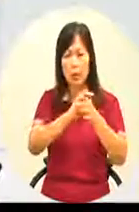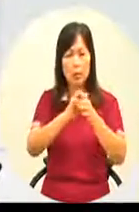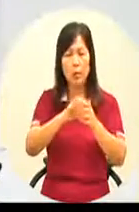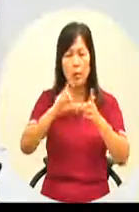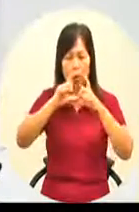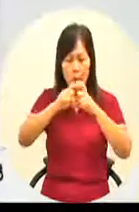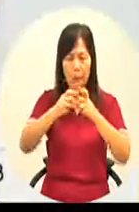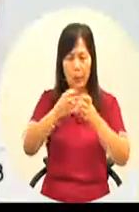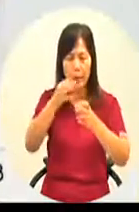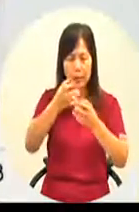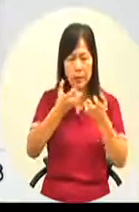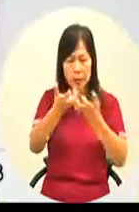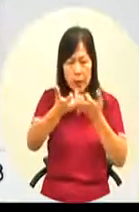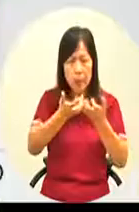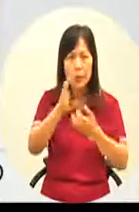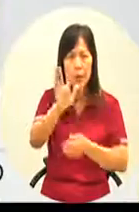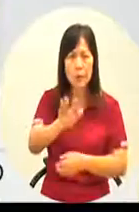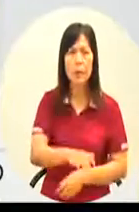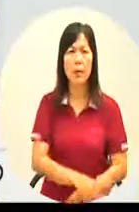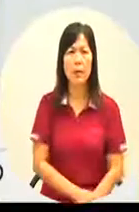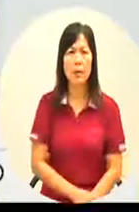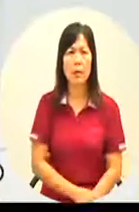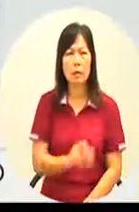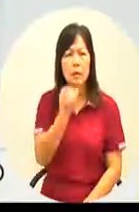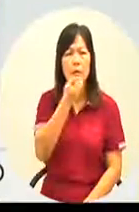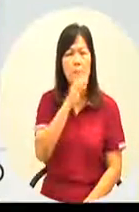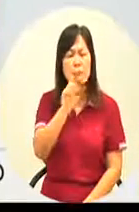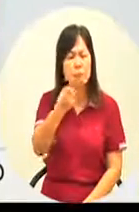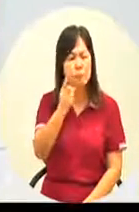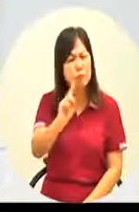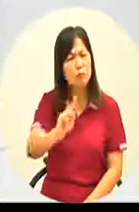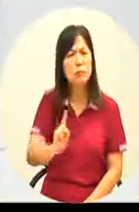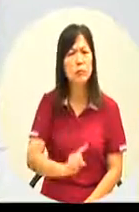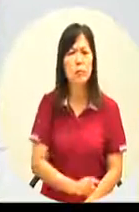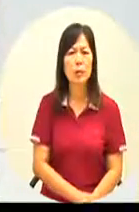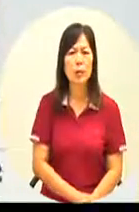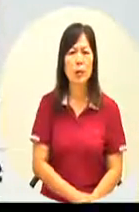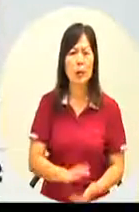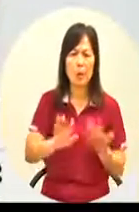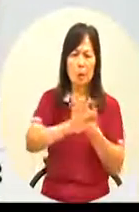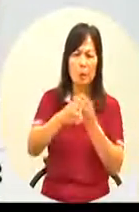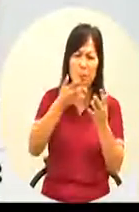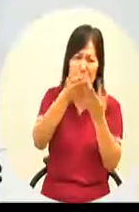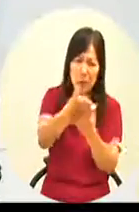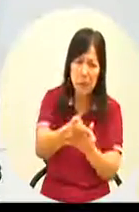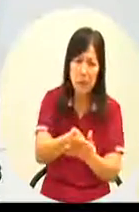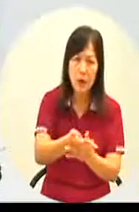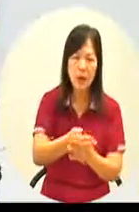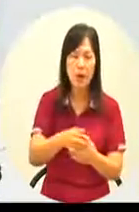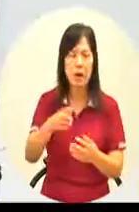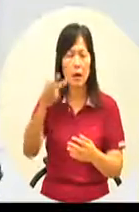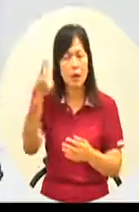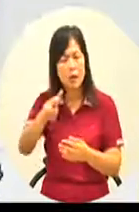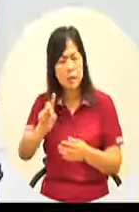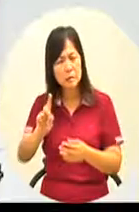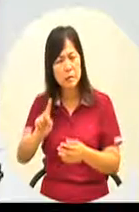配，结果到底是什么因素？外力介入，还是有人为的